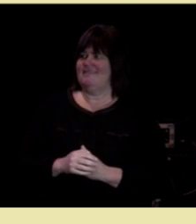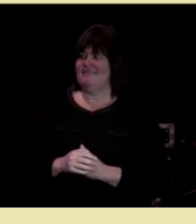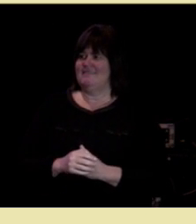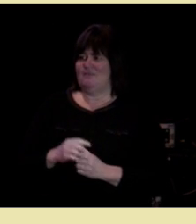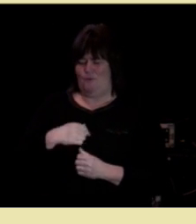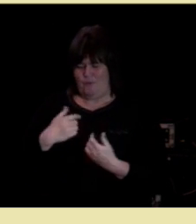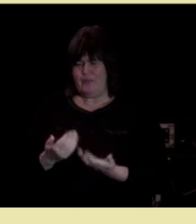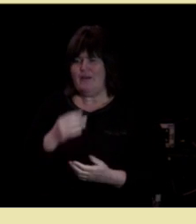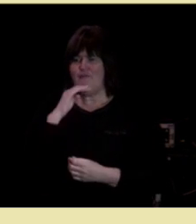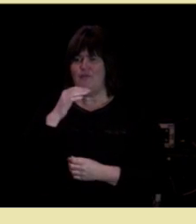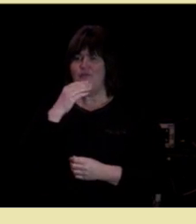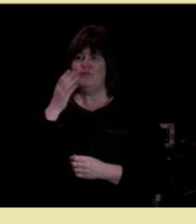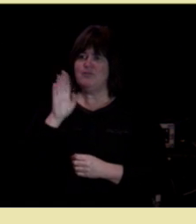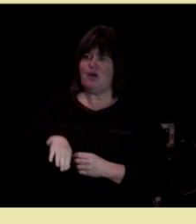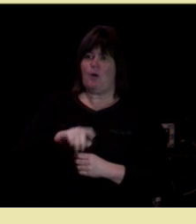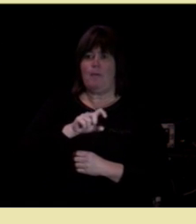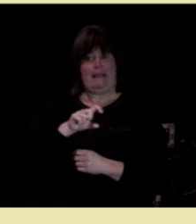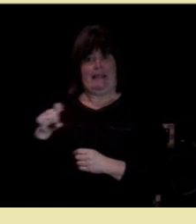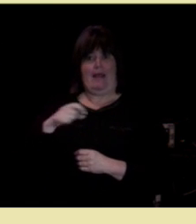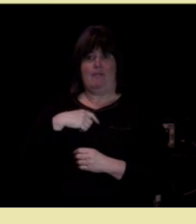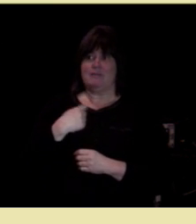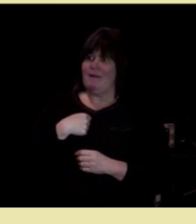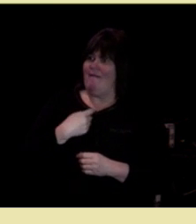et tema som opptar meg mye.